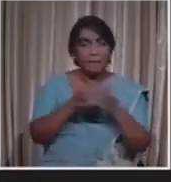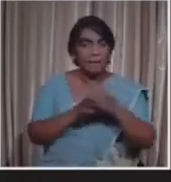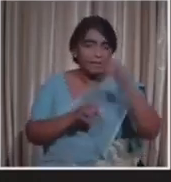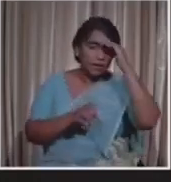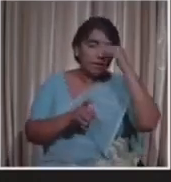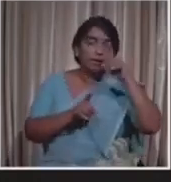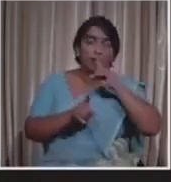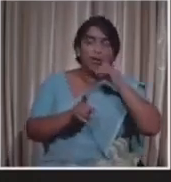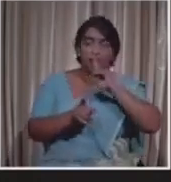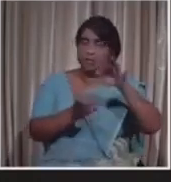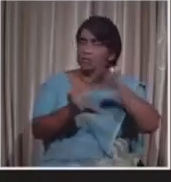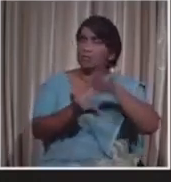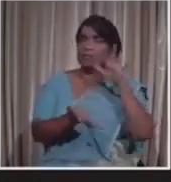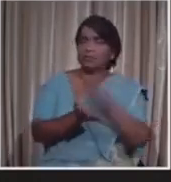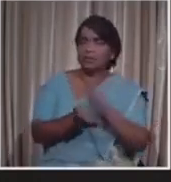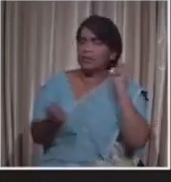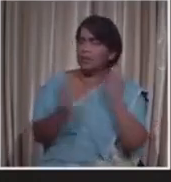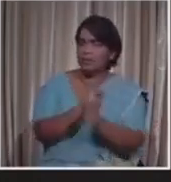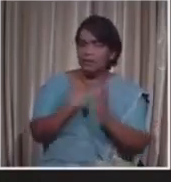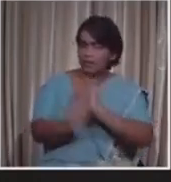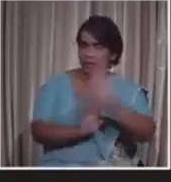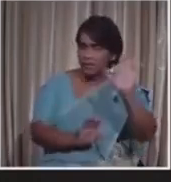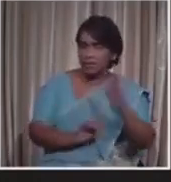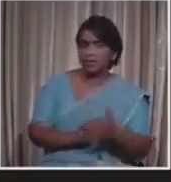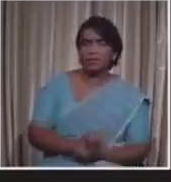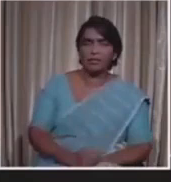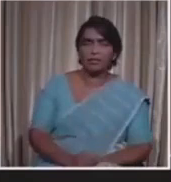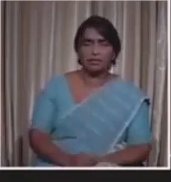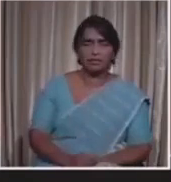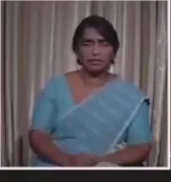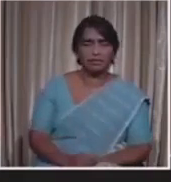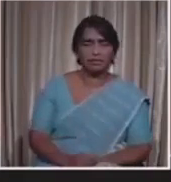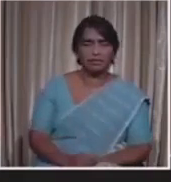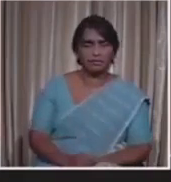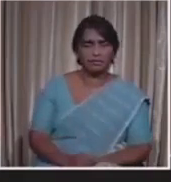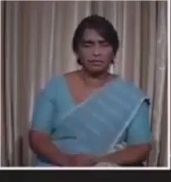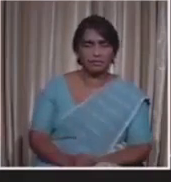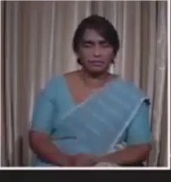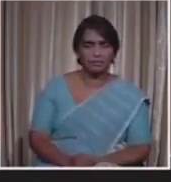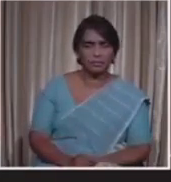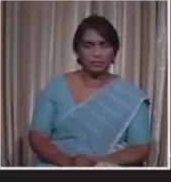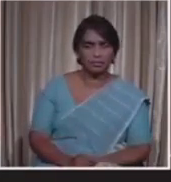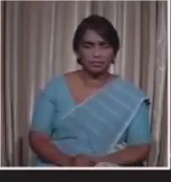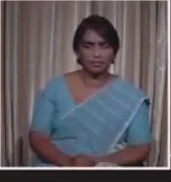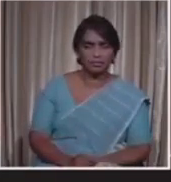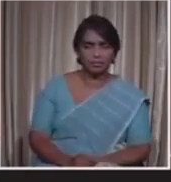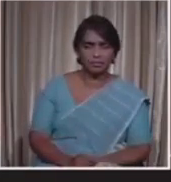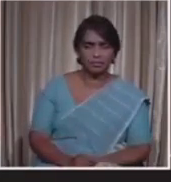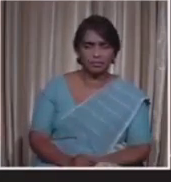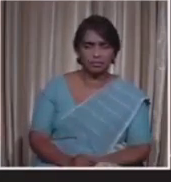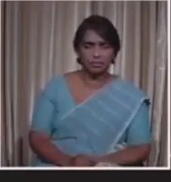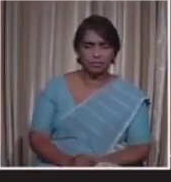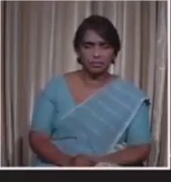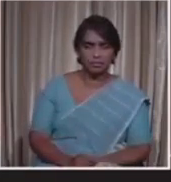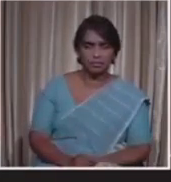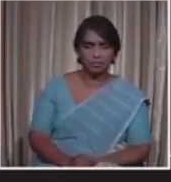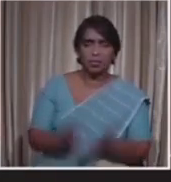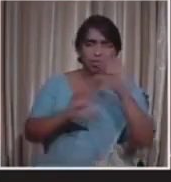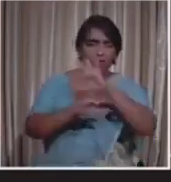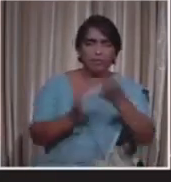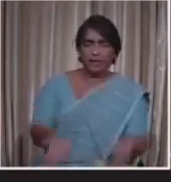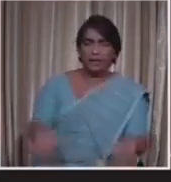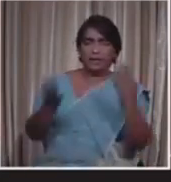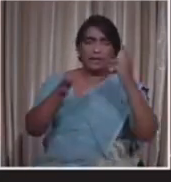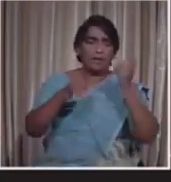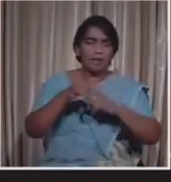රැස්වීමේදී ගත්ත තීන්දුවක් මේක වෙනස් කරන්න හදන්න එපා. නෑ. දැන් මේ සේරෝ මන්ත්‍රීවරු නැගිටලා ඔක් කතා